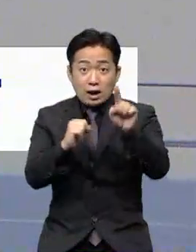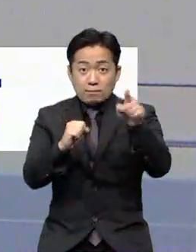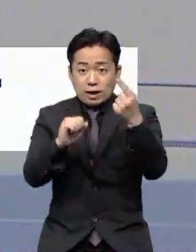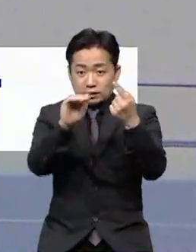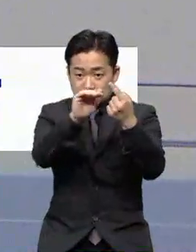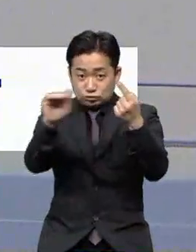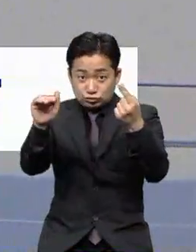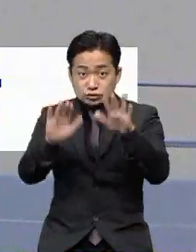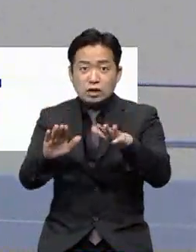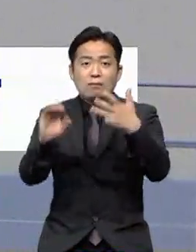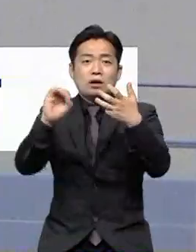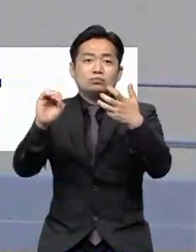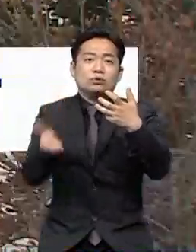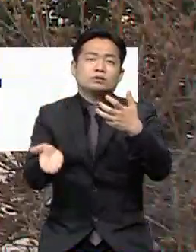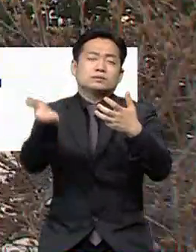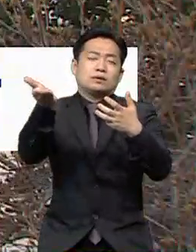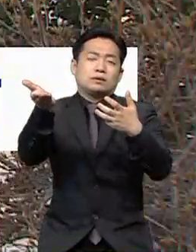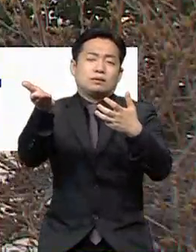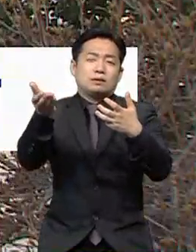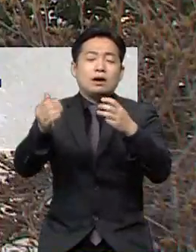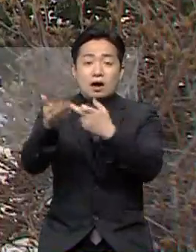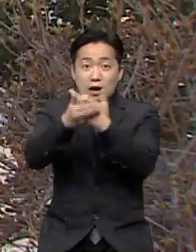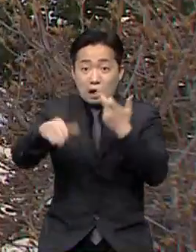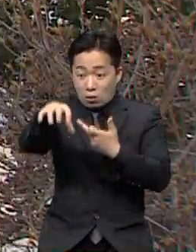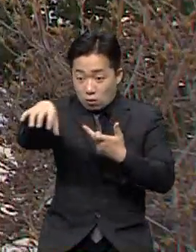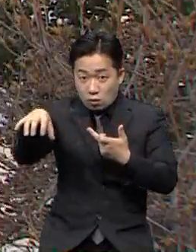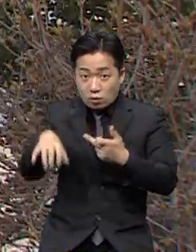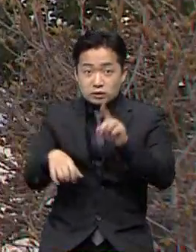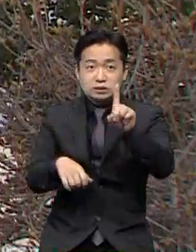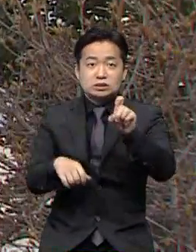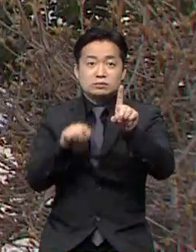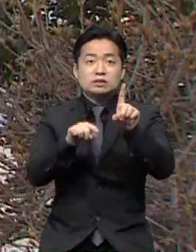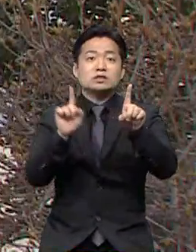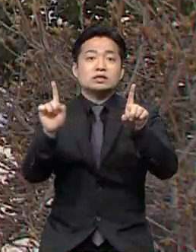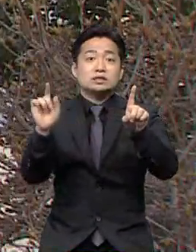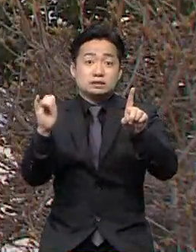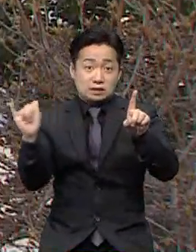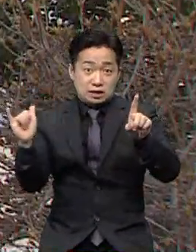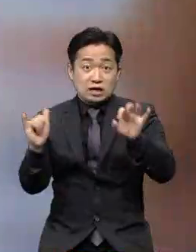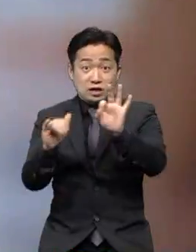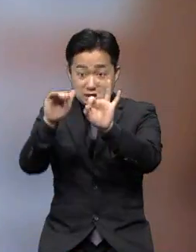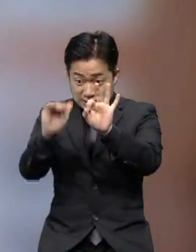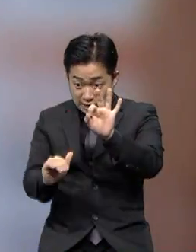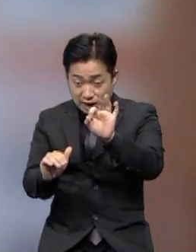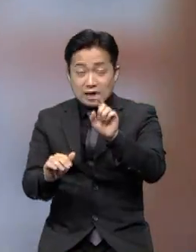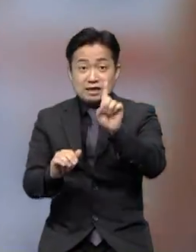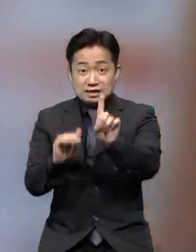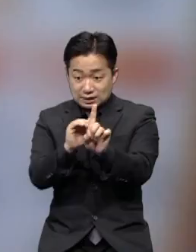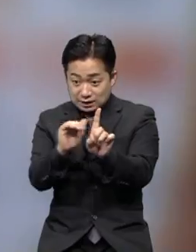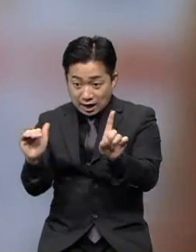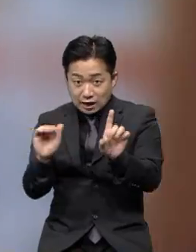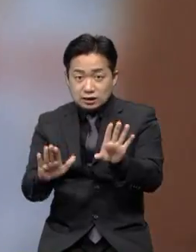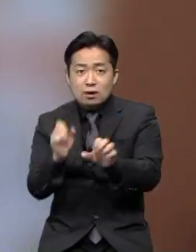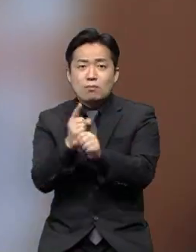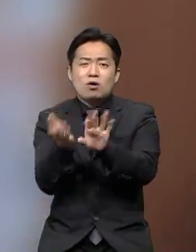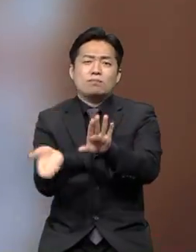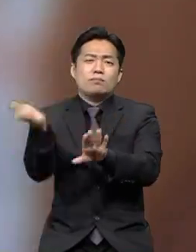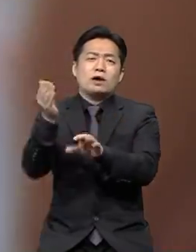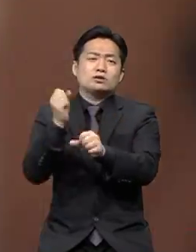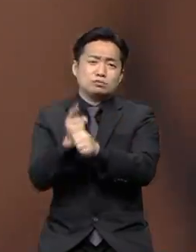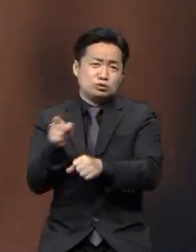이상의 80%를 넘어섰고 강원권은 11.1명으로 10명 미만인 1단계 기준을 이미